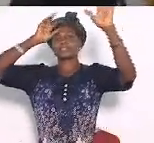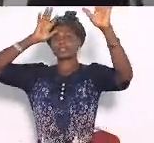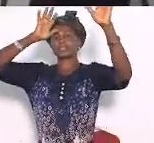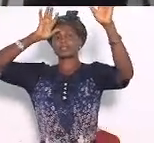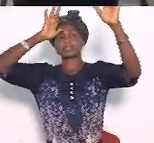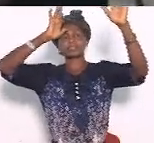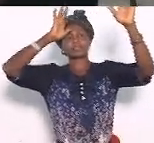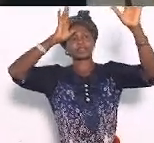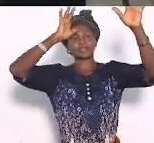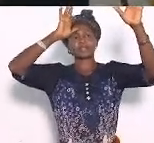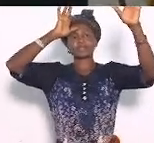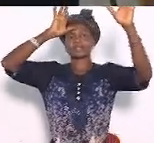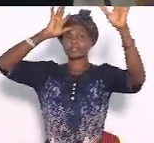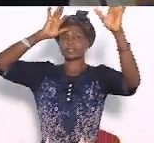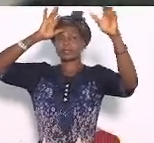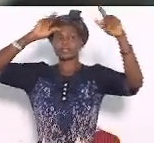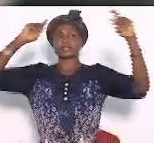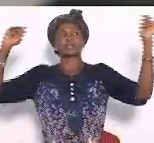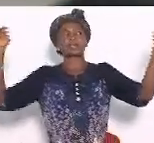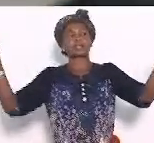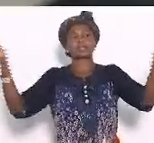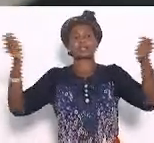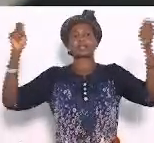Bab alleluia